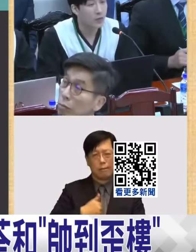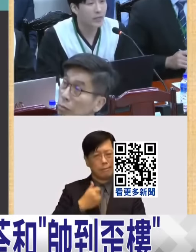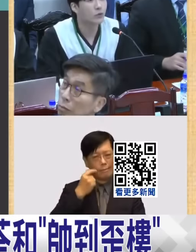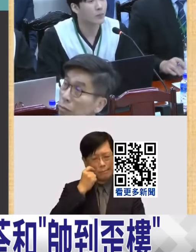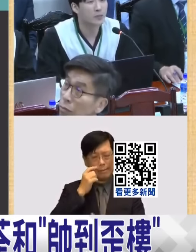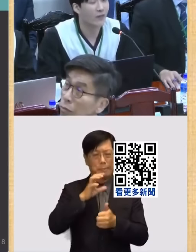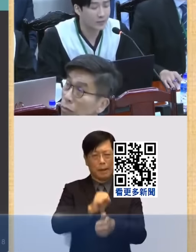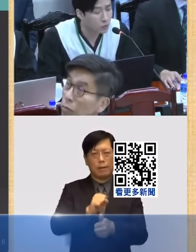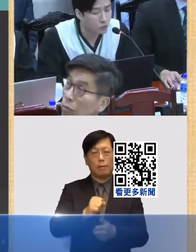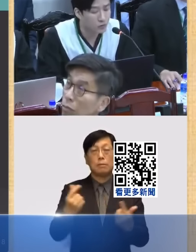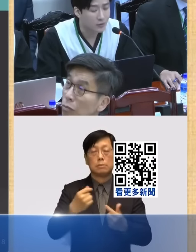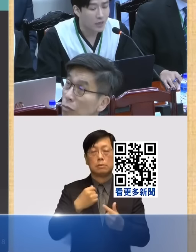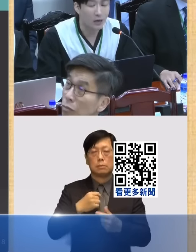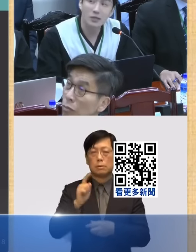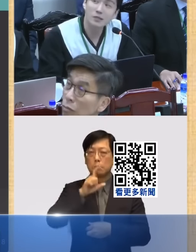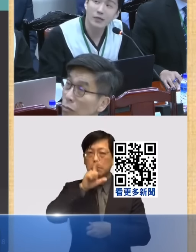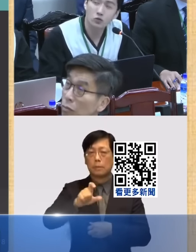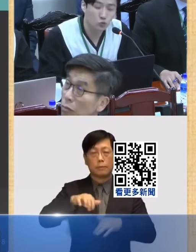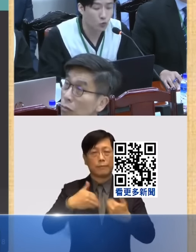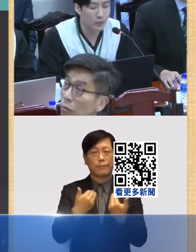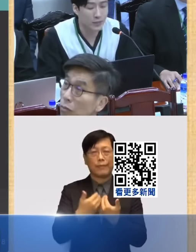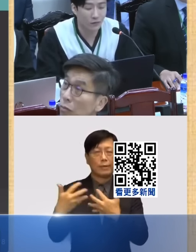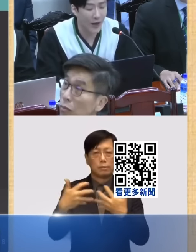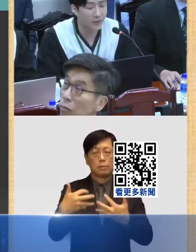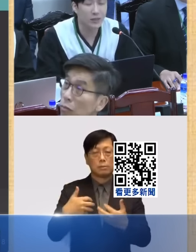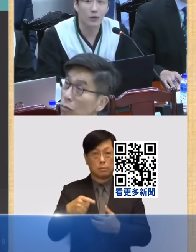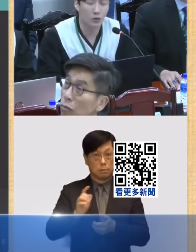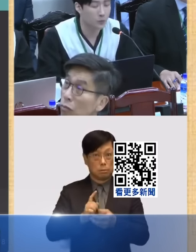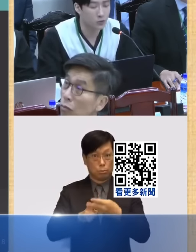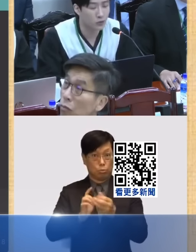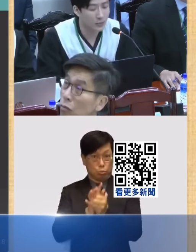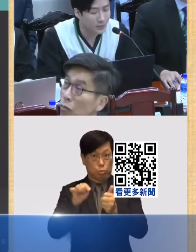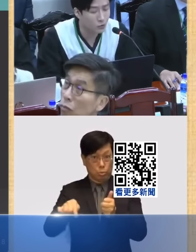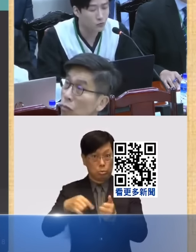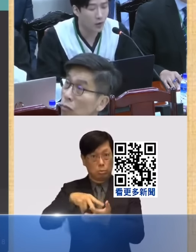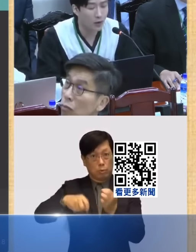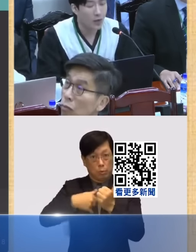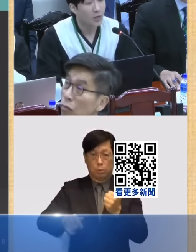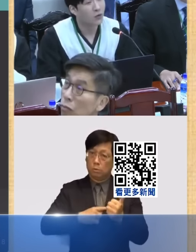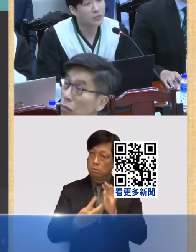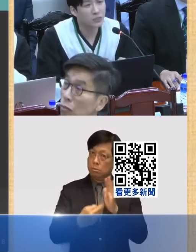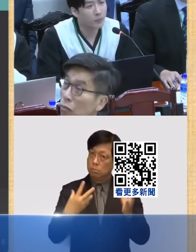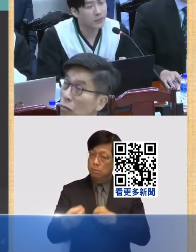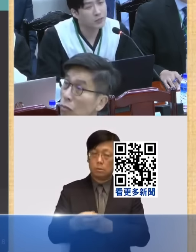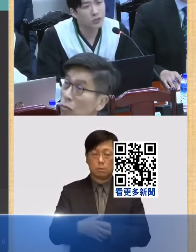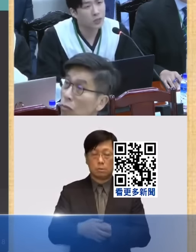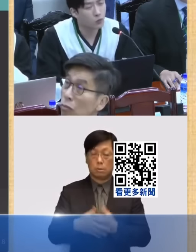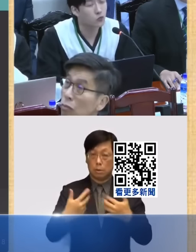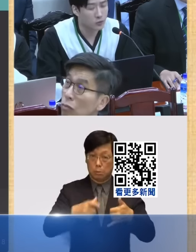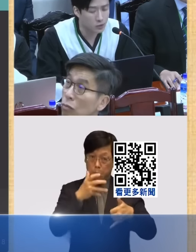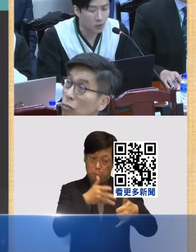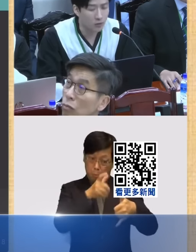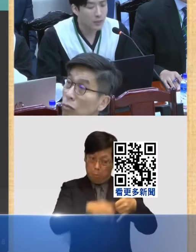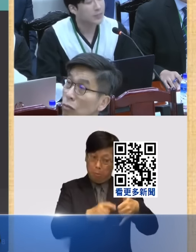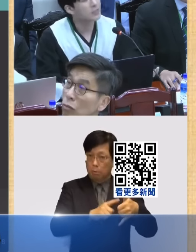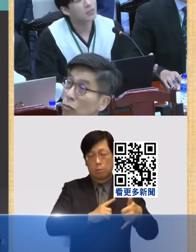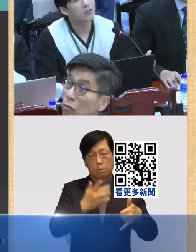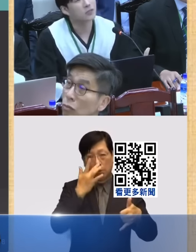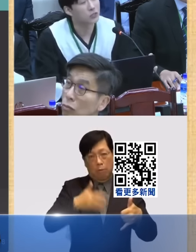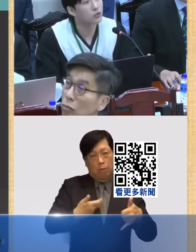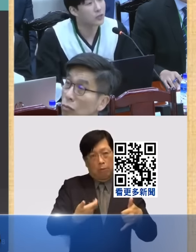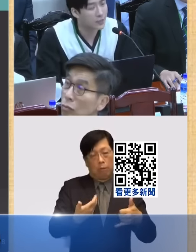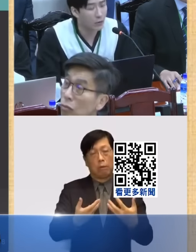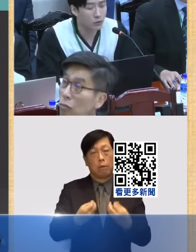他， 例如什么是反质询？好，甚至连主推这个法案的立委都不是说得很清楚哈，容易使被质询者无所适从，在